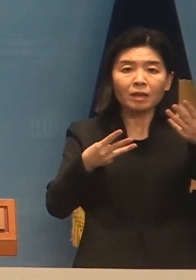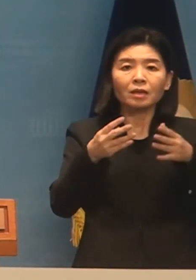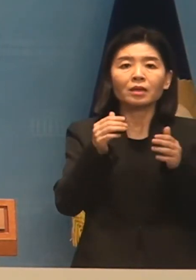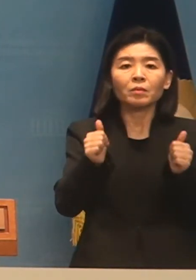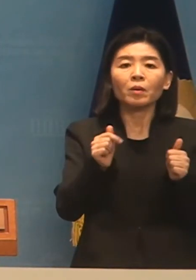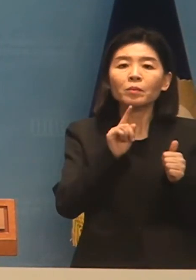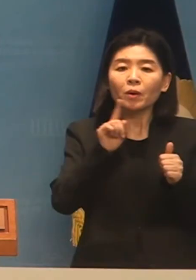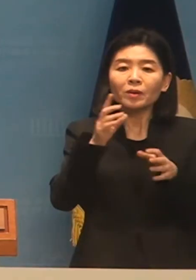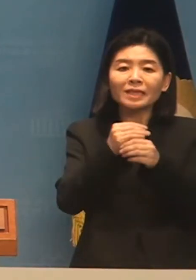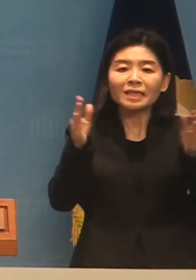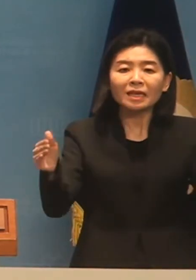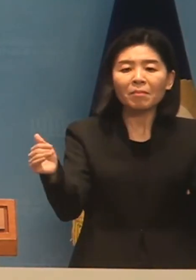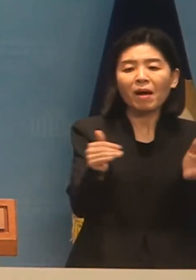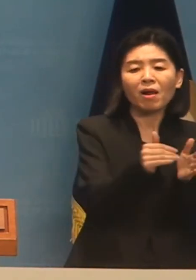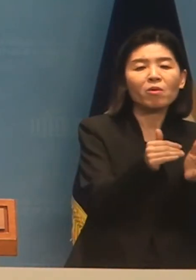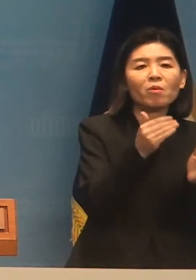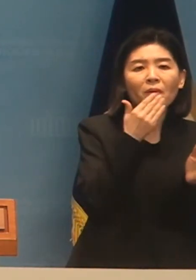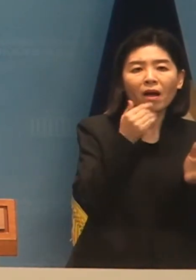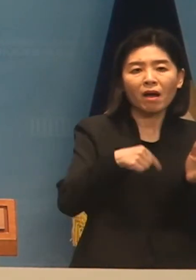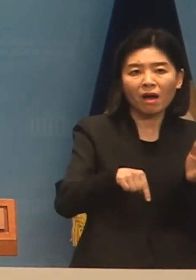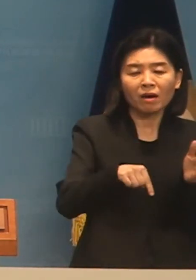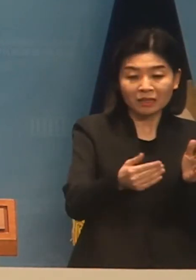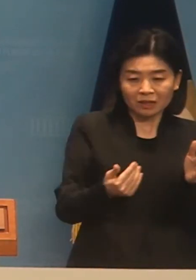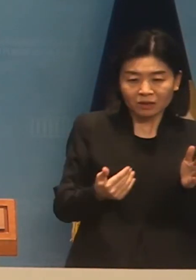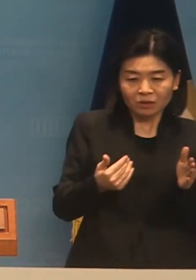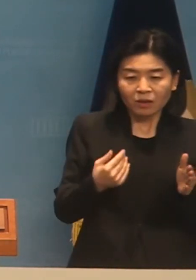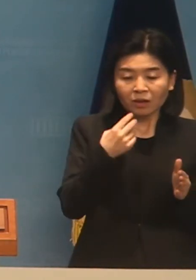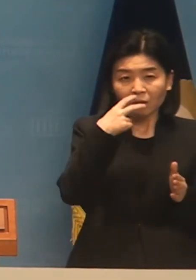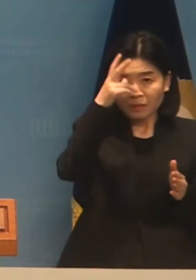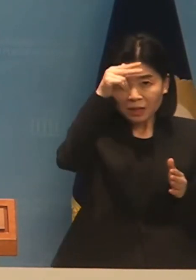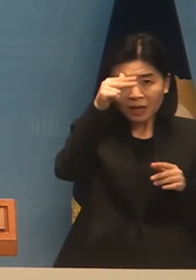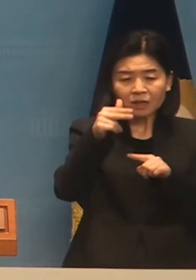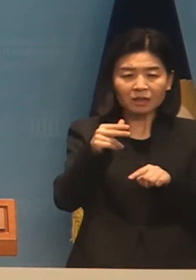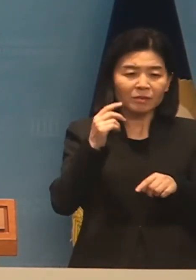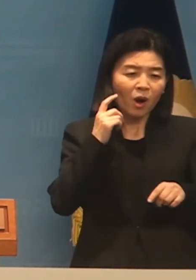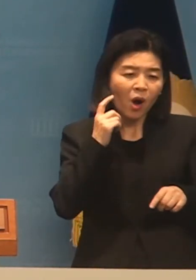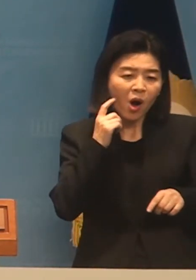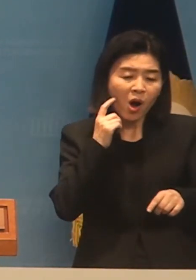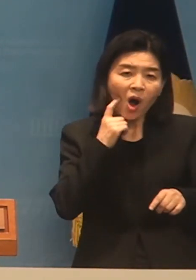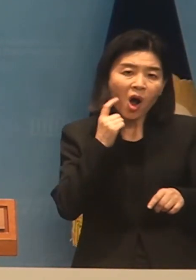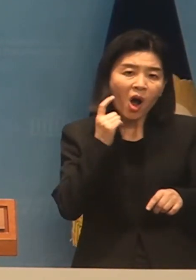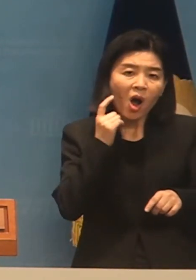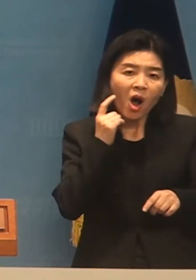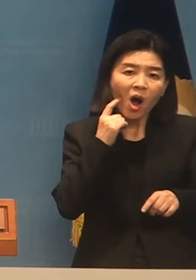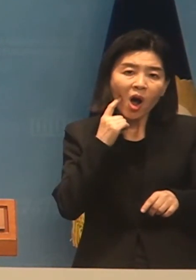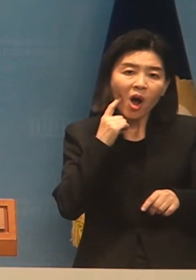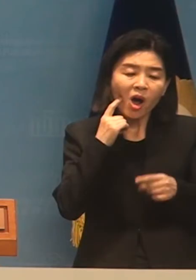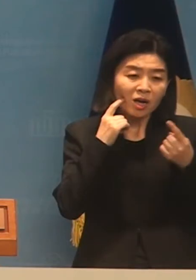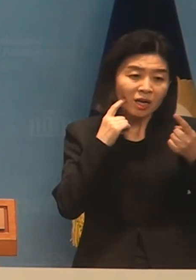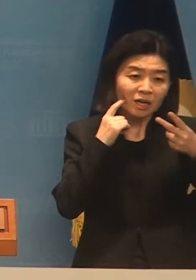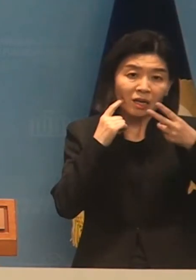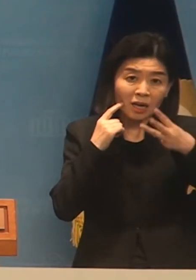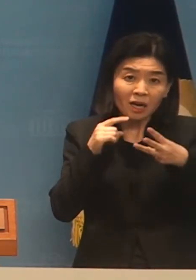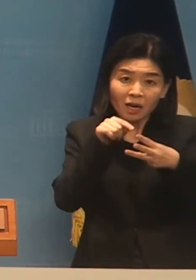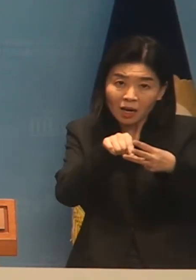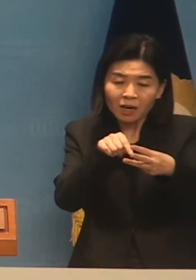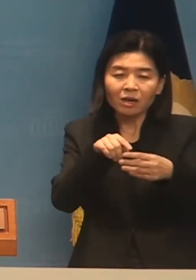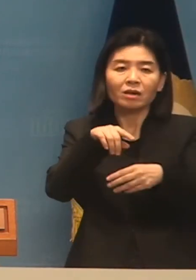전에 검찰은 반드시 이러한 중대한 거짓말에 대해 윤석열도